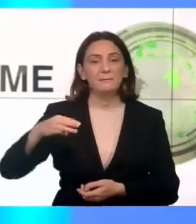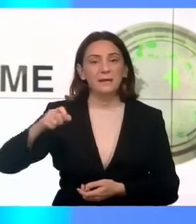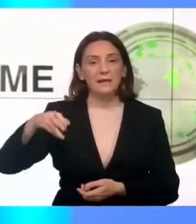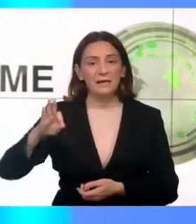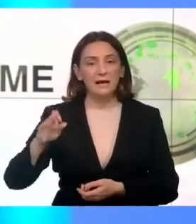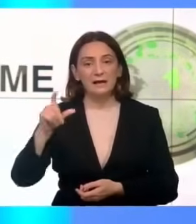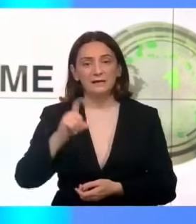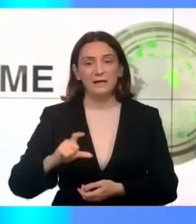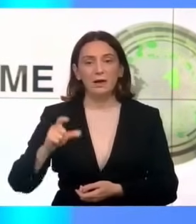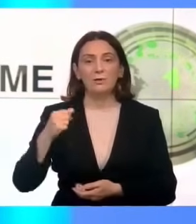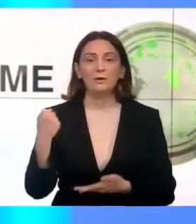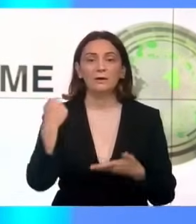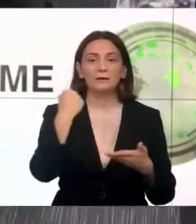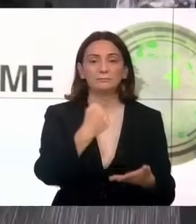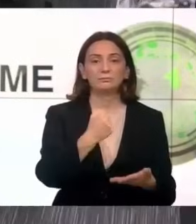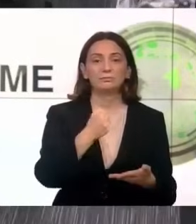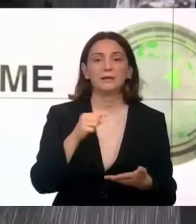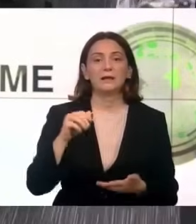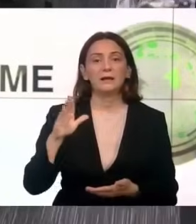për armpushim.